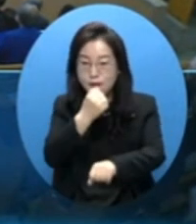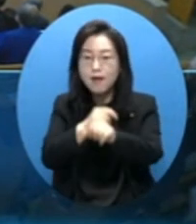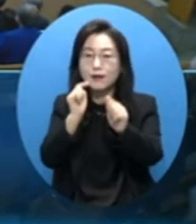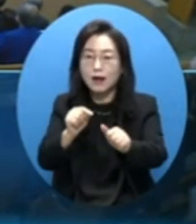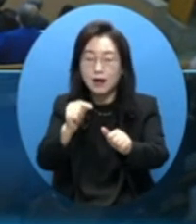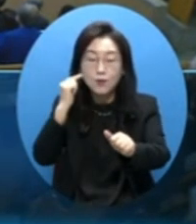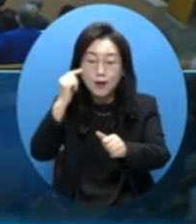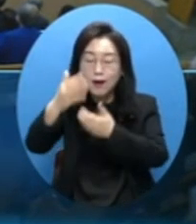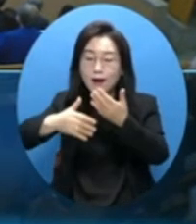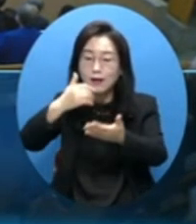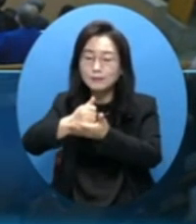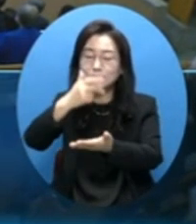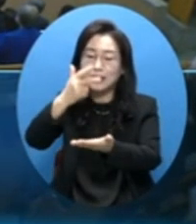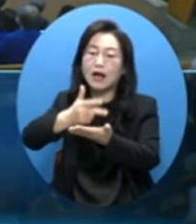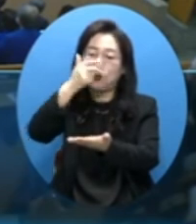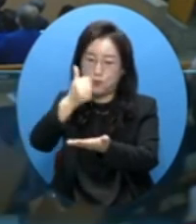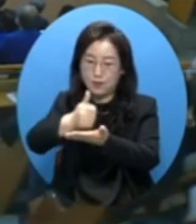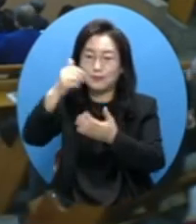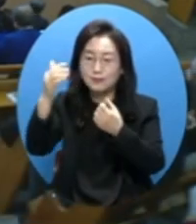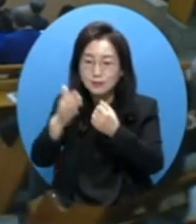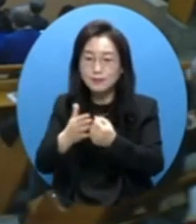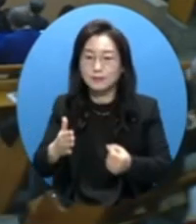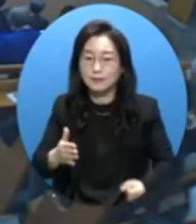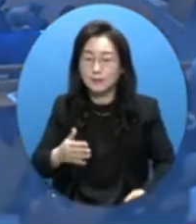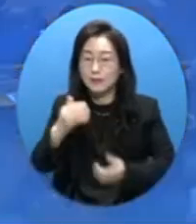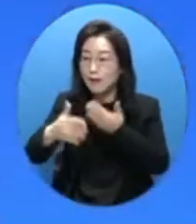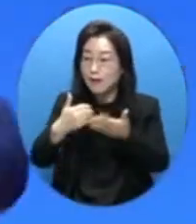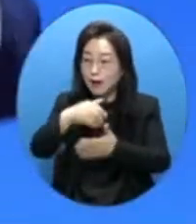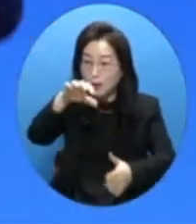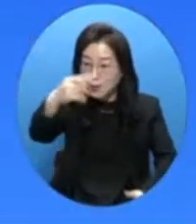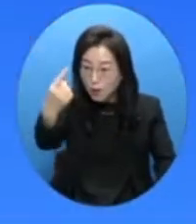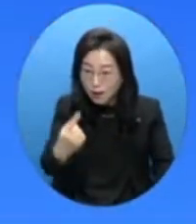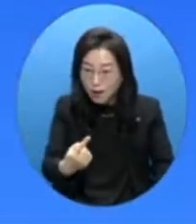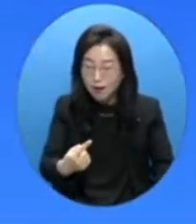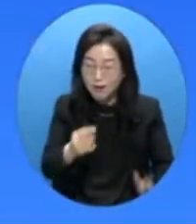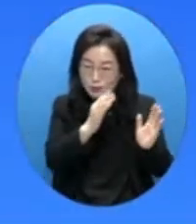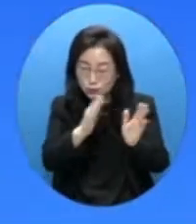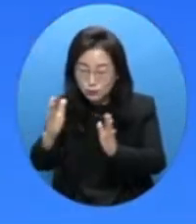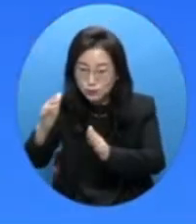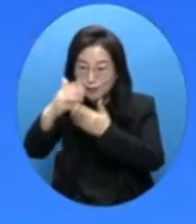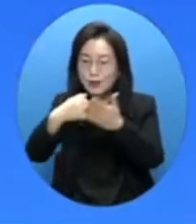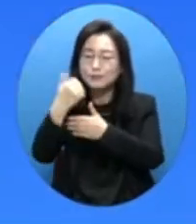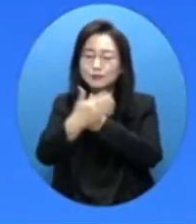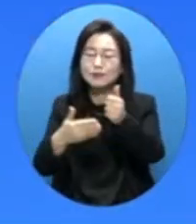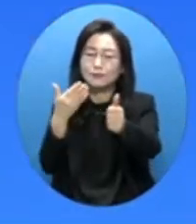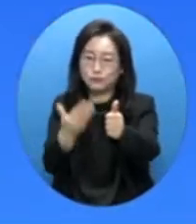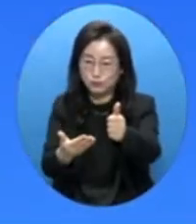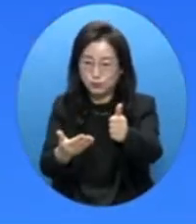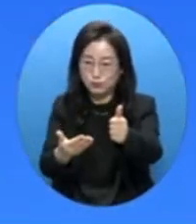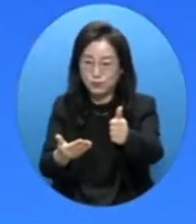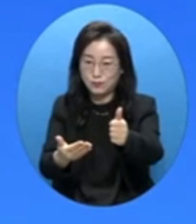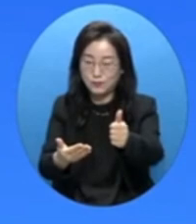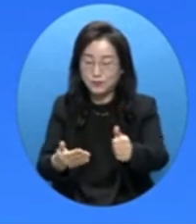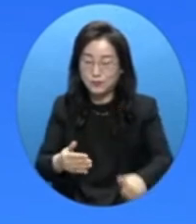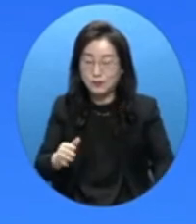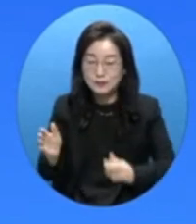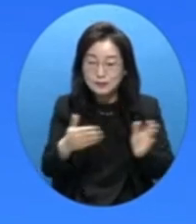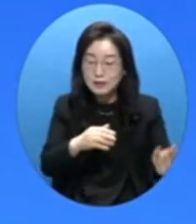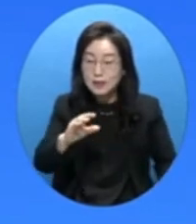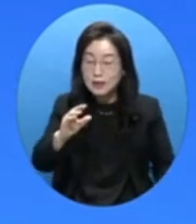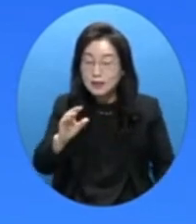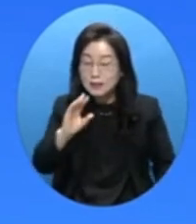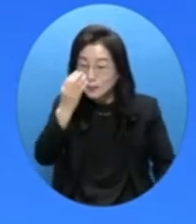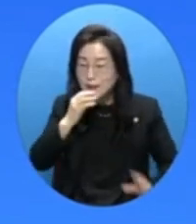하나님 여호의니라 하나님께 우리가 준비되었을 때 하나님의 은혜가 임하게 되는 것입니다 그런데 저들이 먼저 제